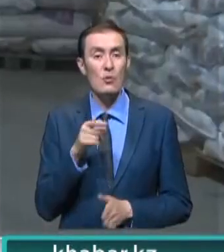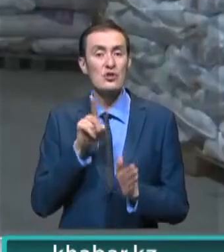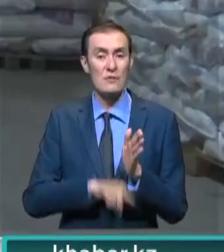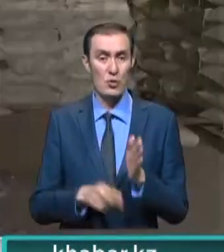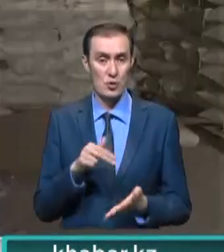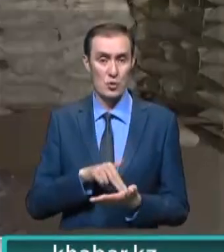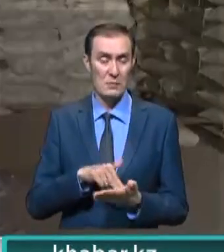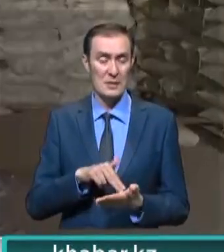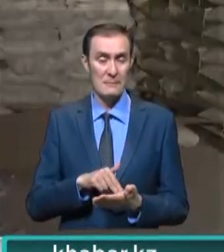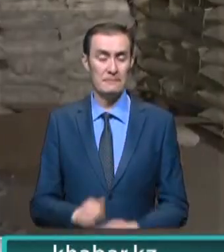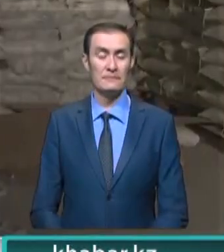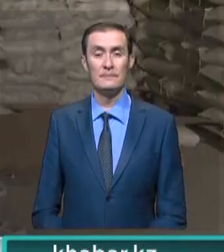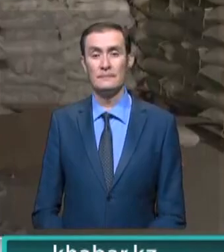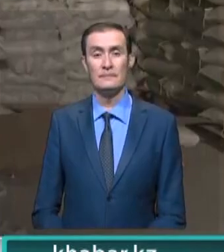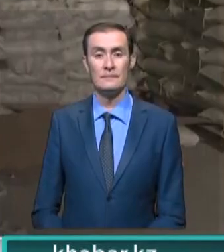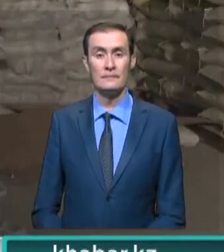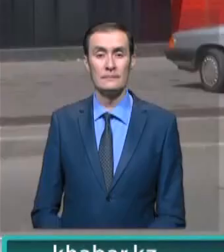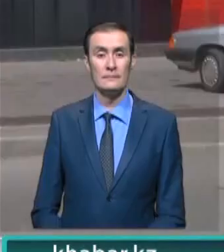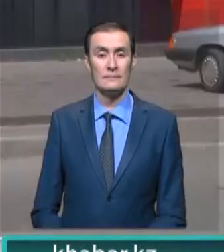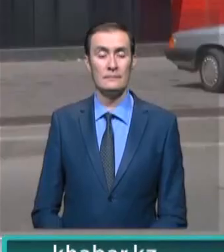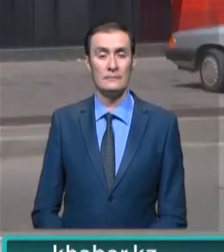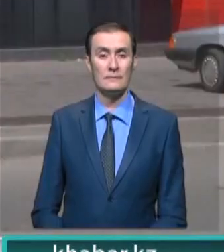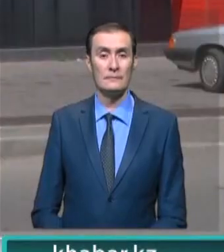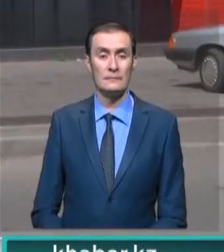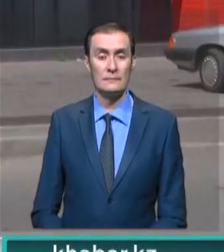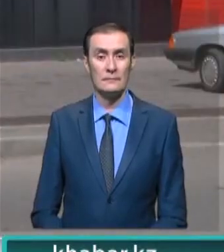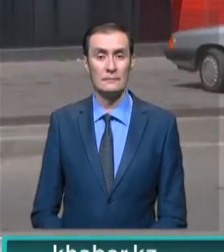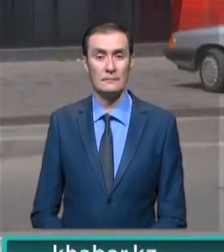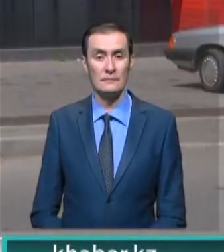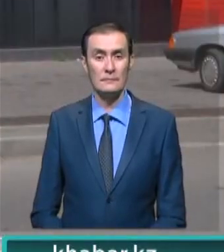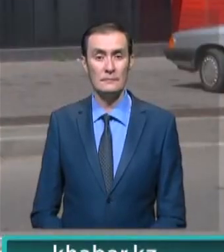удешевленной цене. Анастасия Сулейманова, Тимур Силханов, Руслан Хатила, Тарас. Итоги дня.